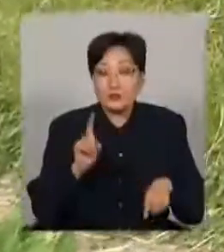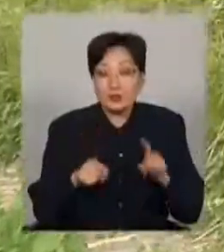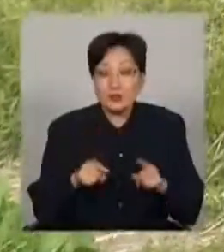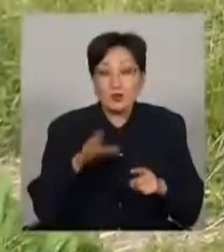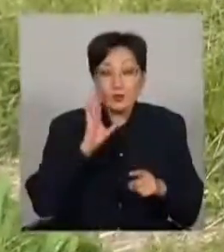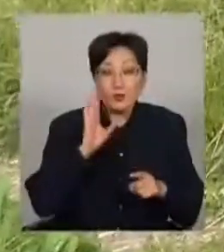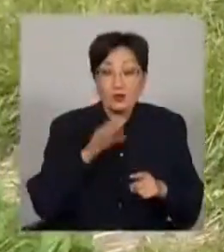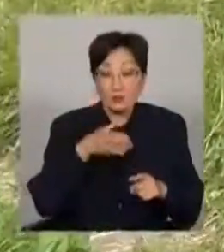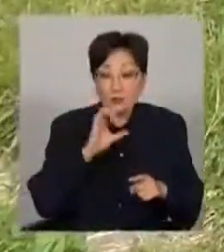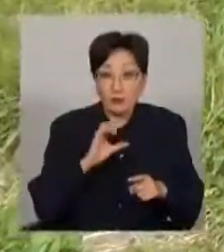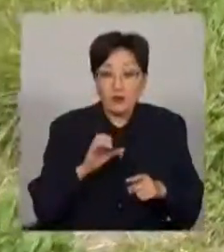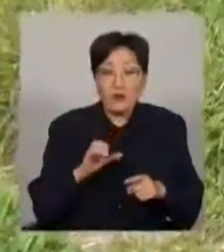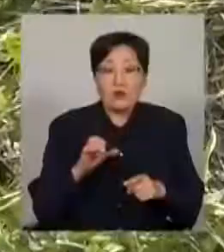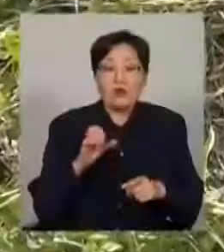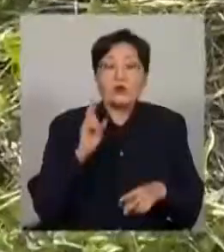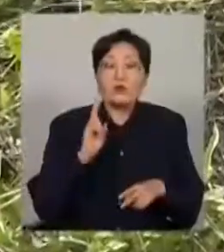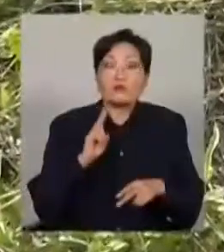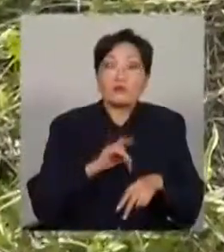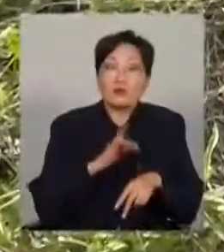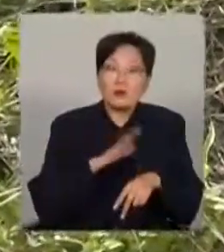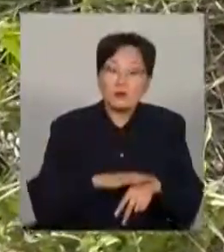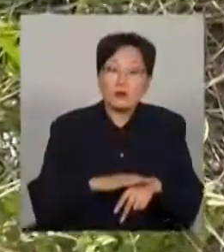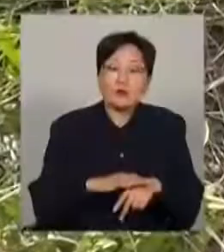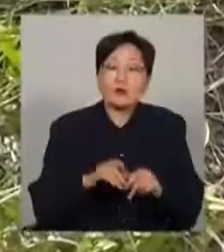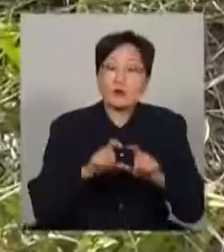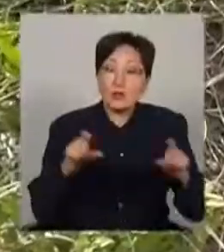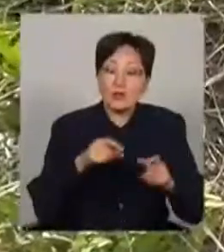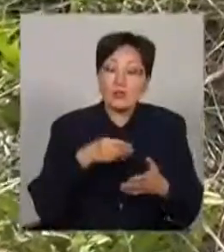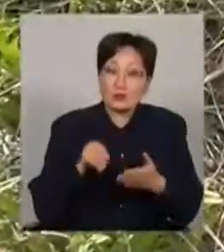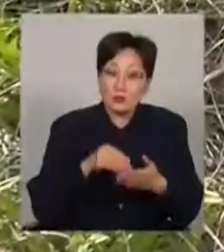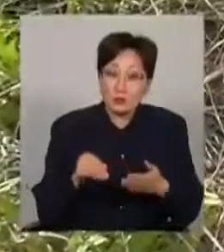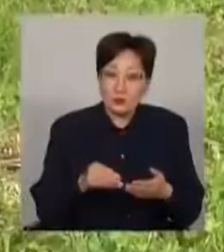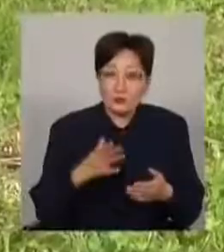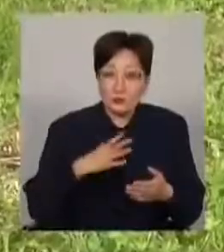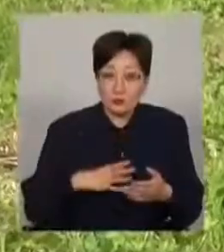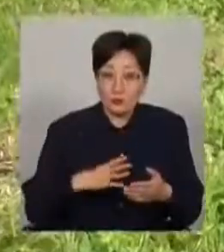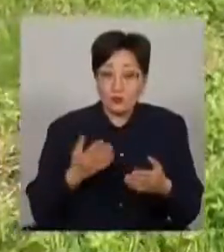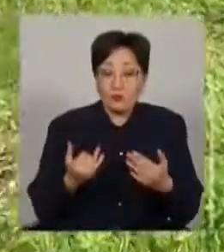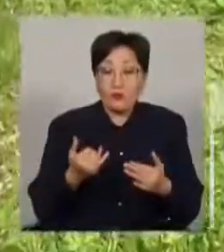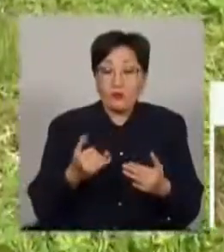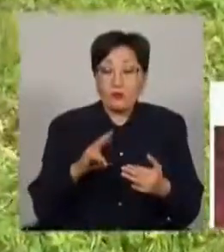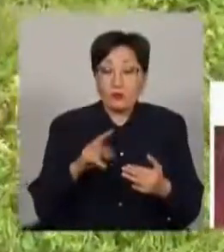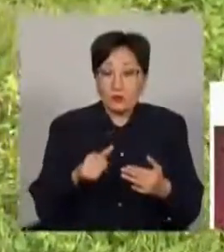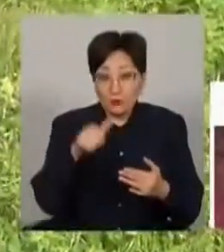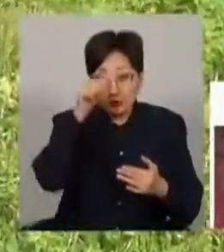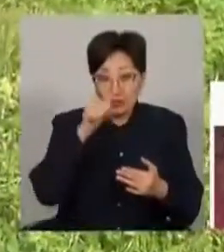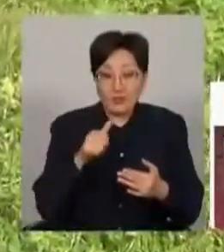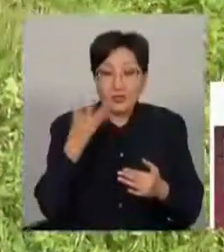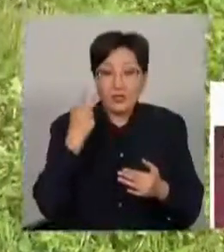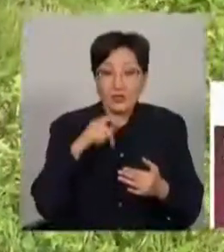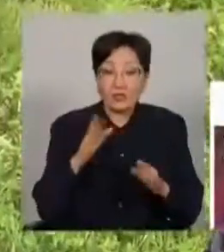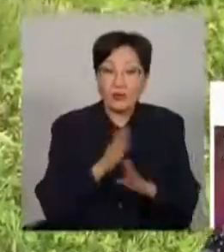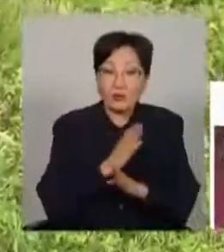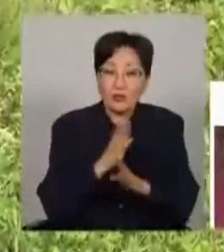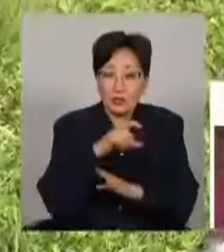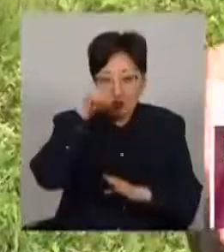тіршілік көзі күн ұзаққа жоғалып, ауыз суды дүкеннен бөшкеліп тасыған кездер де болыпты. Қазір мына июль айында